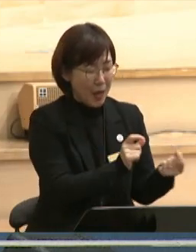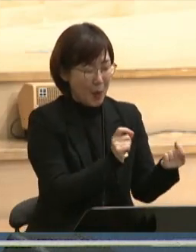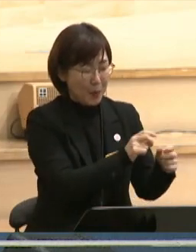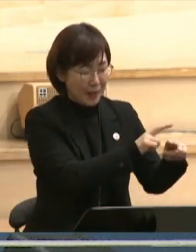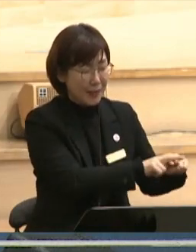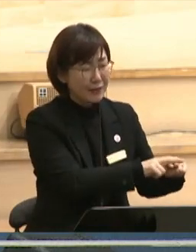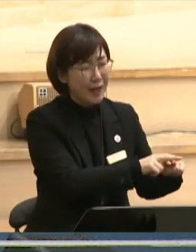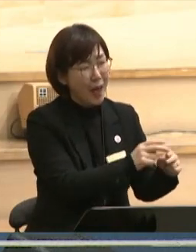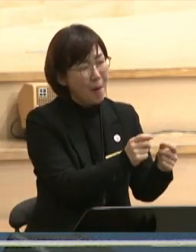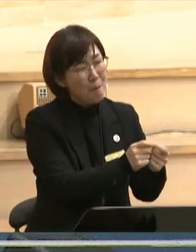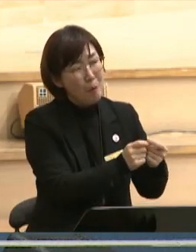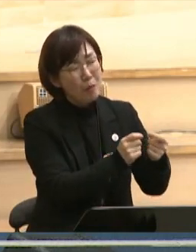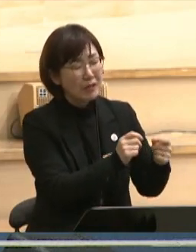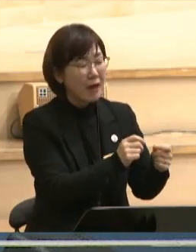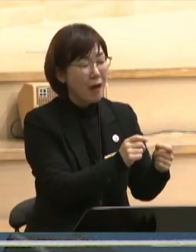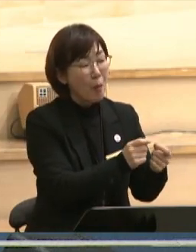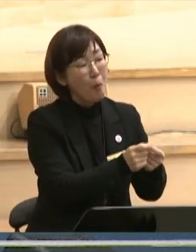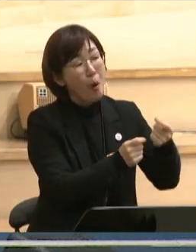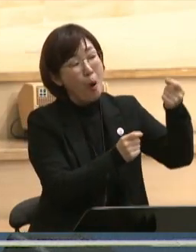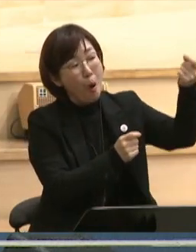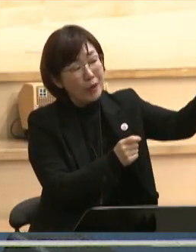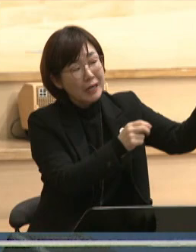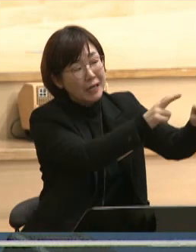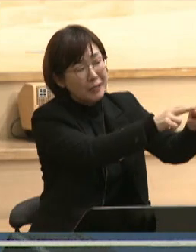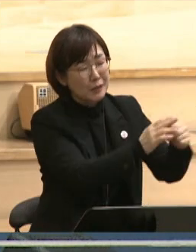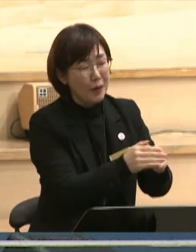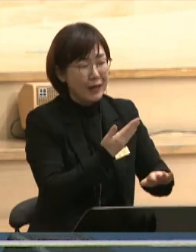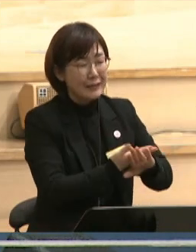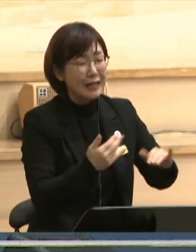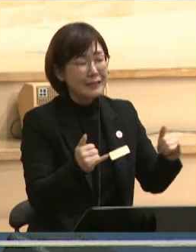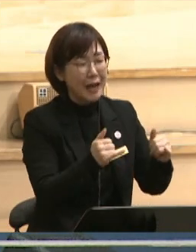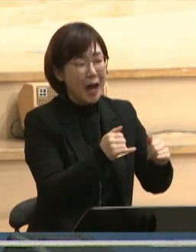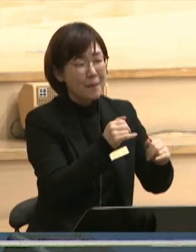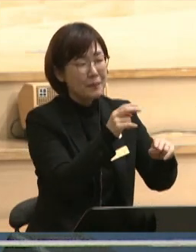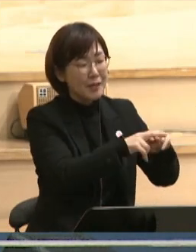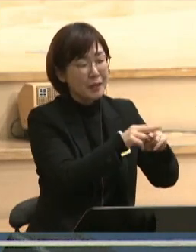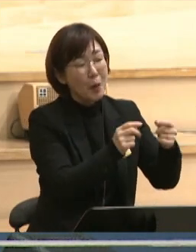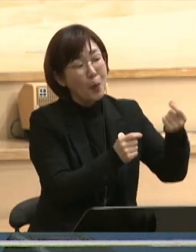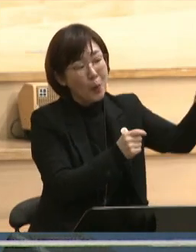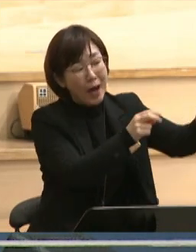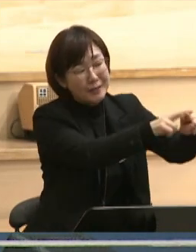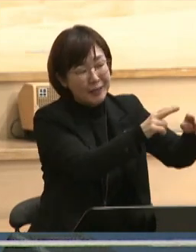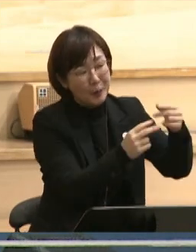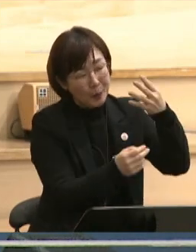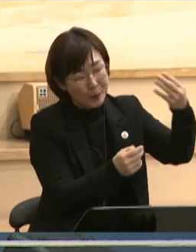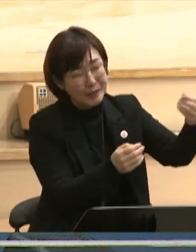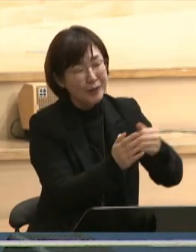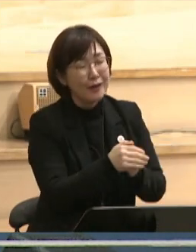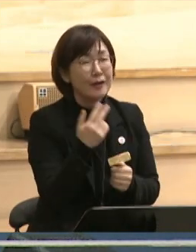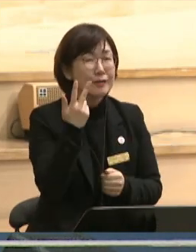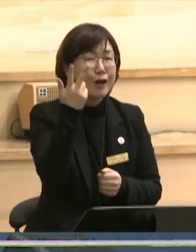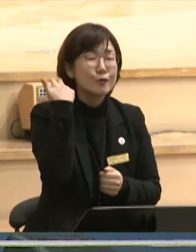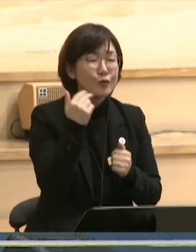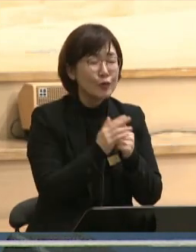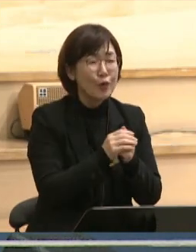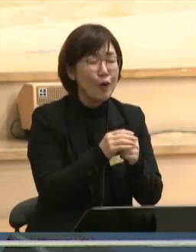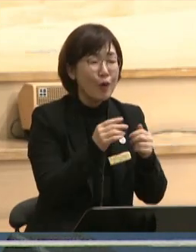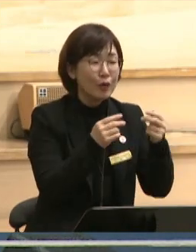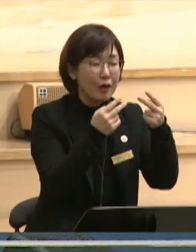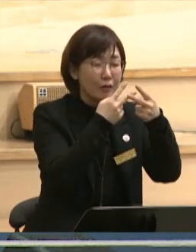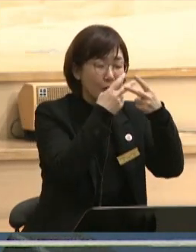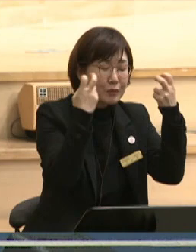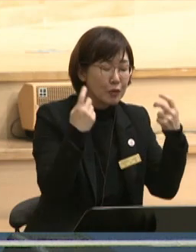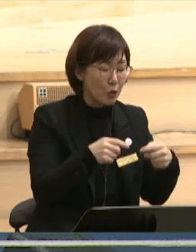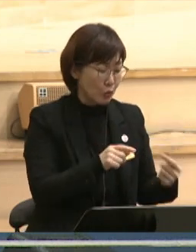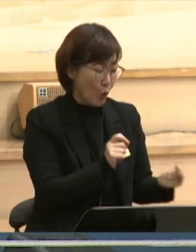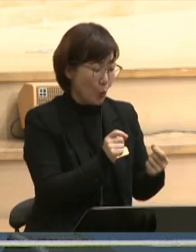저기 멀리 가서 계속 앉아 있습니다 다른 사람 책상에 가가지고 지난 주 중에도 아침에 갔는데 잠을 잤는데 그 제